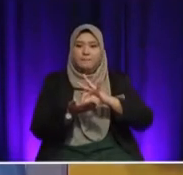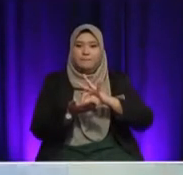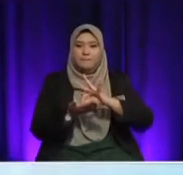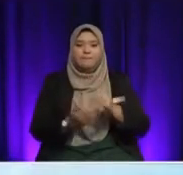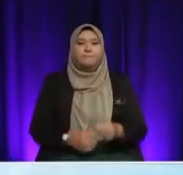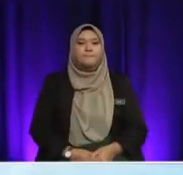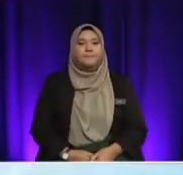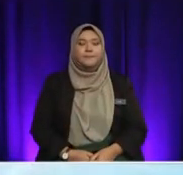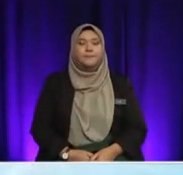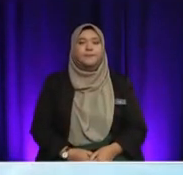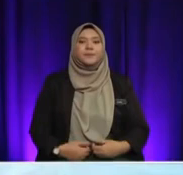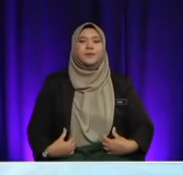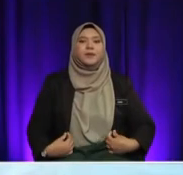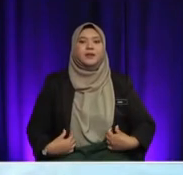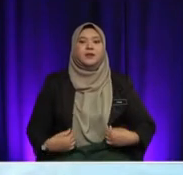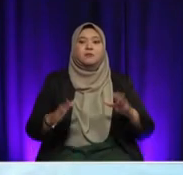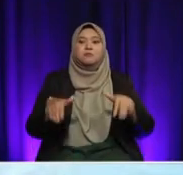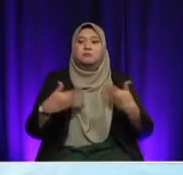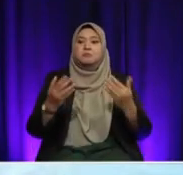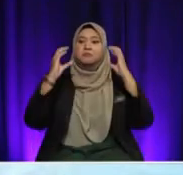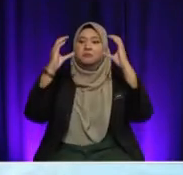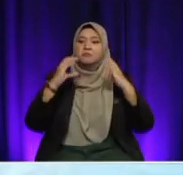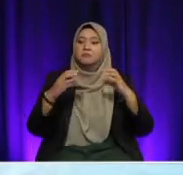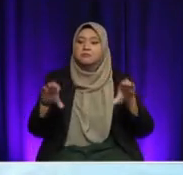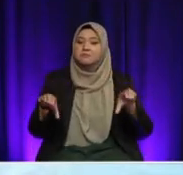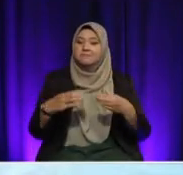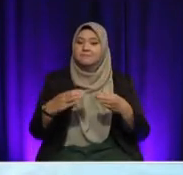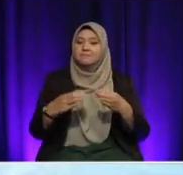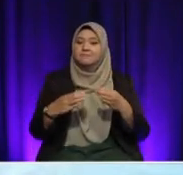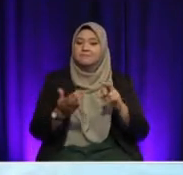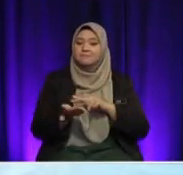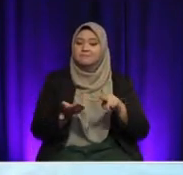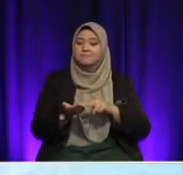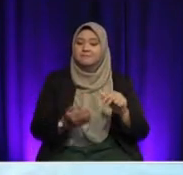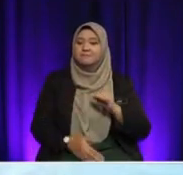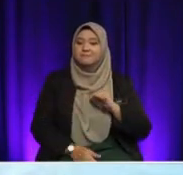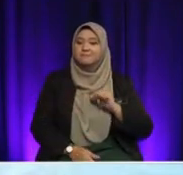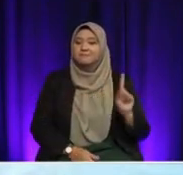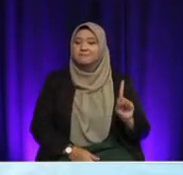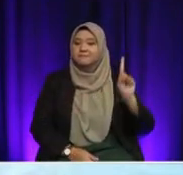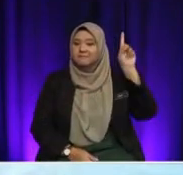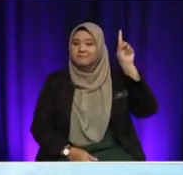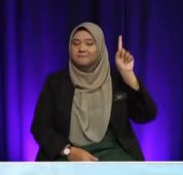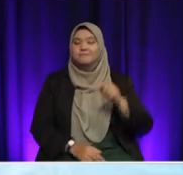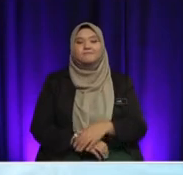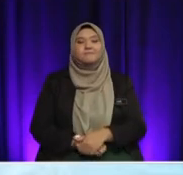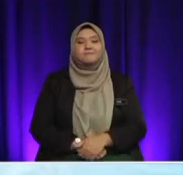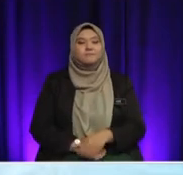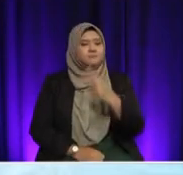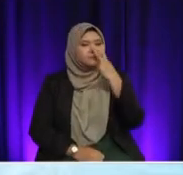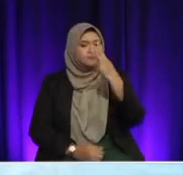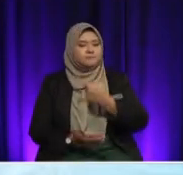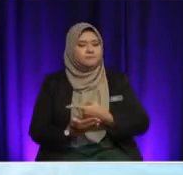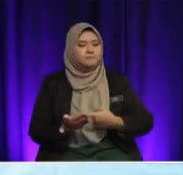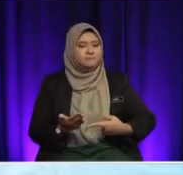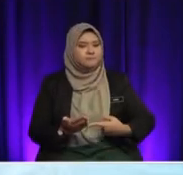ayam dengan serbuk kunyit dan garam. Okey. Perap selama 1 jam dengan bahan perapan. Dia adalah bahan perapan dia yang lain. Lepas